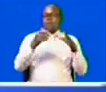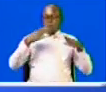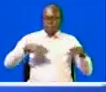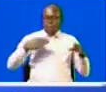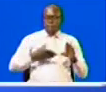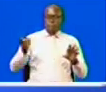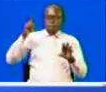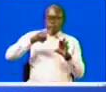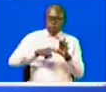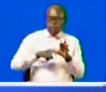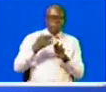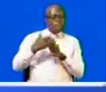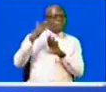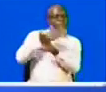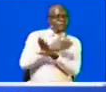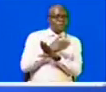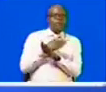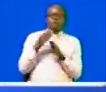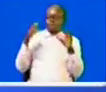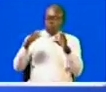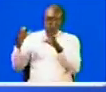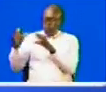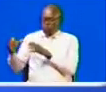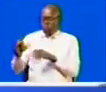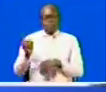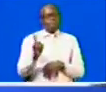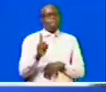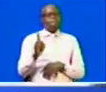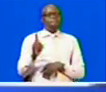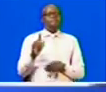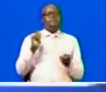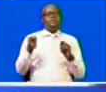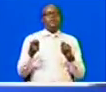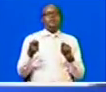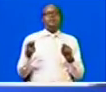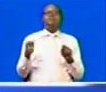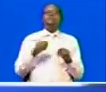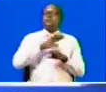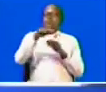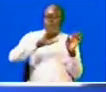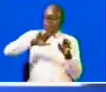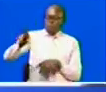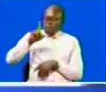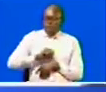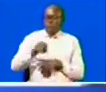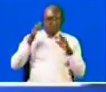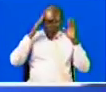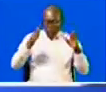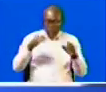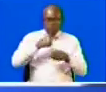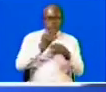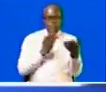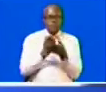wameungana ile fitina ya mifugo hii, mifugo ile, jamii hii na ingine, yote tumeweka kando, tumehakikisha ya